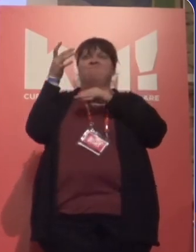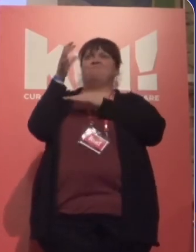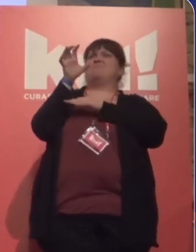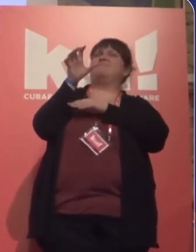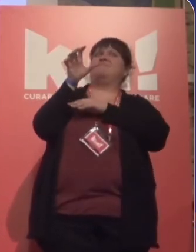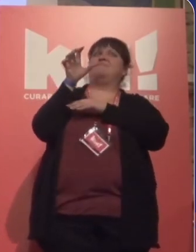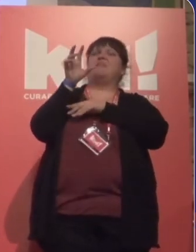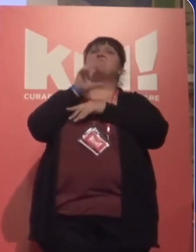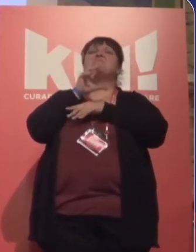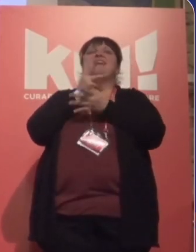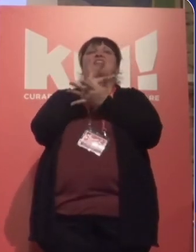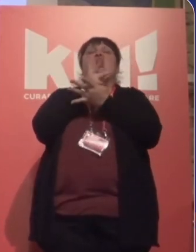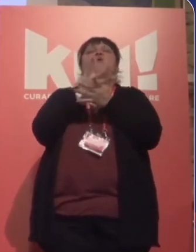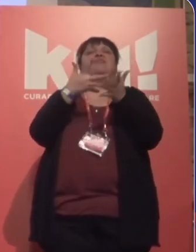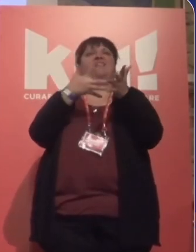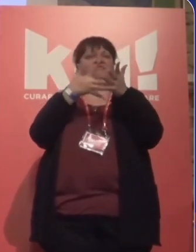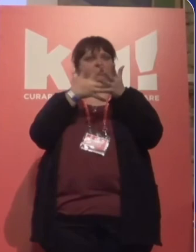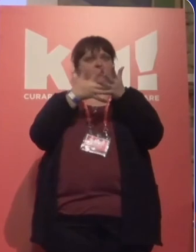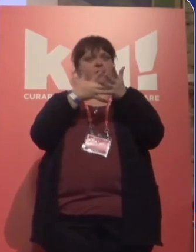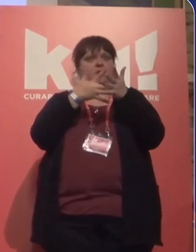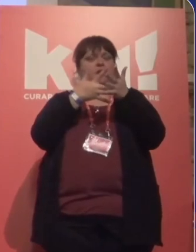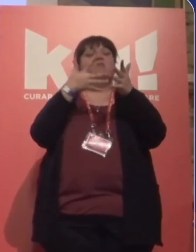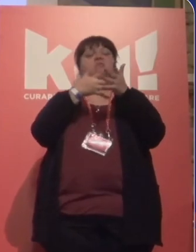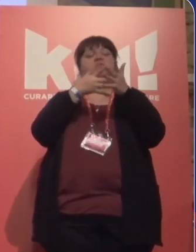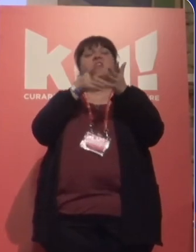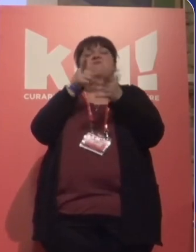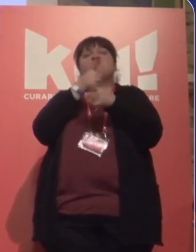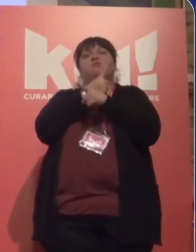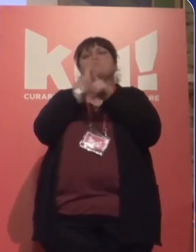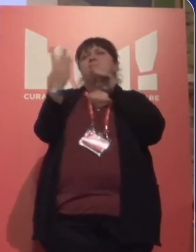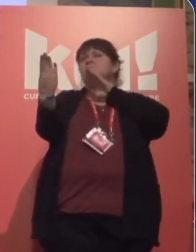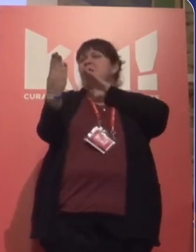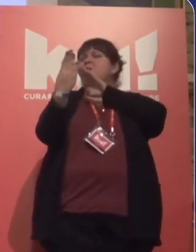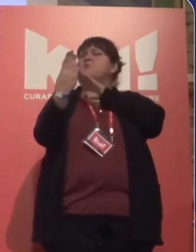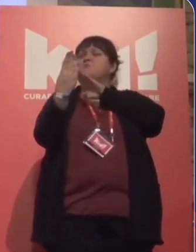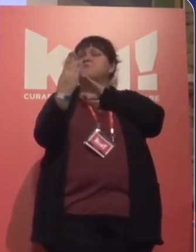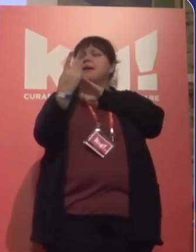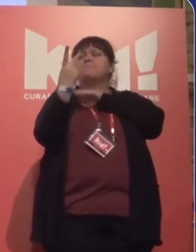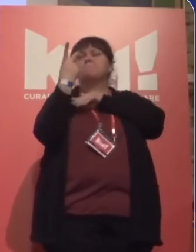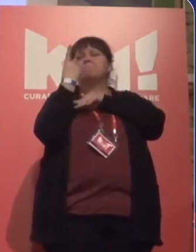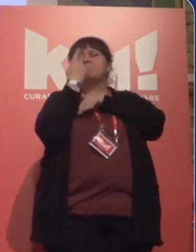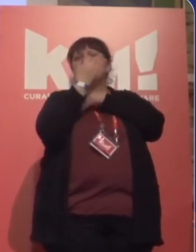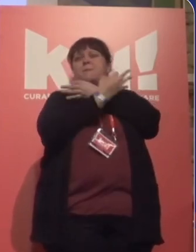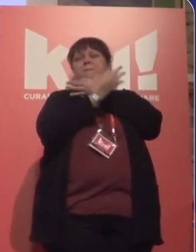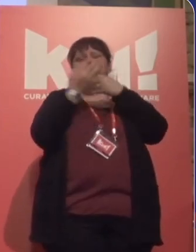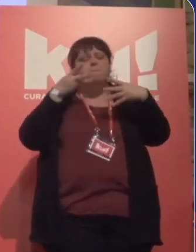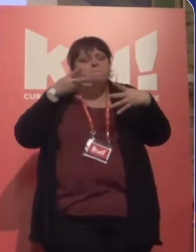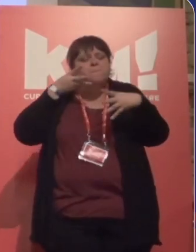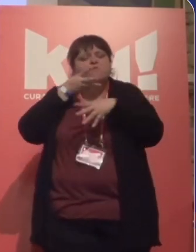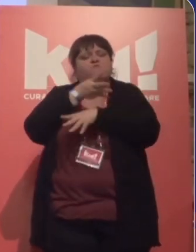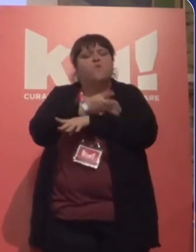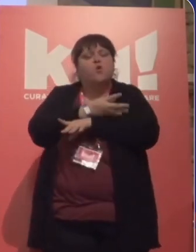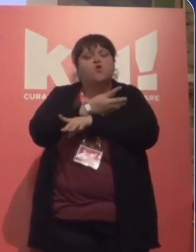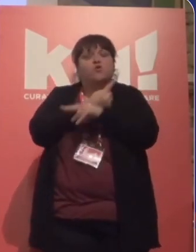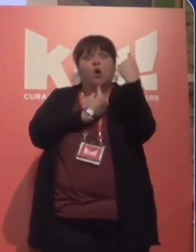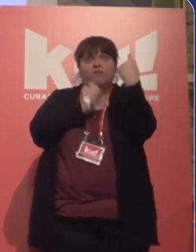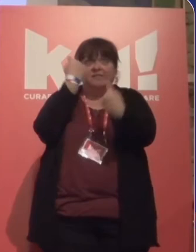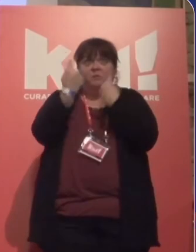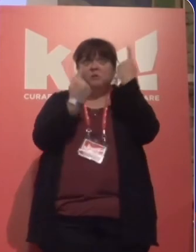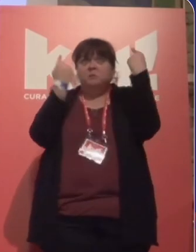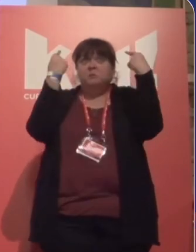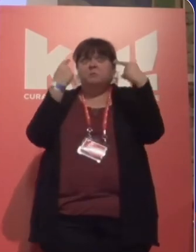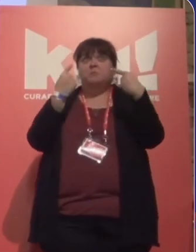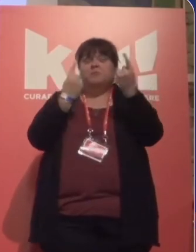a ciò che ha determinato il contesto io cito per brevità tre temi tre titoli ovviamente